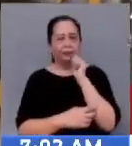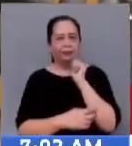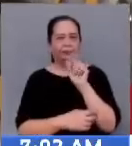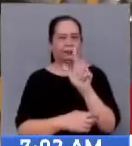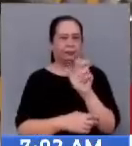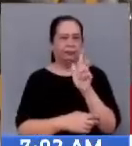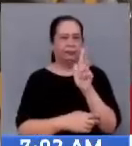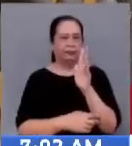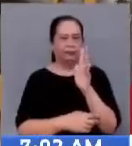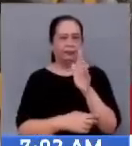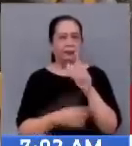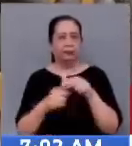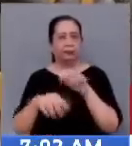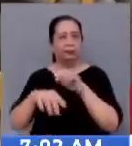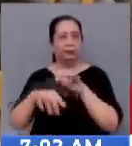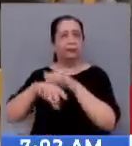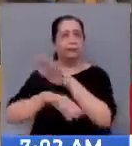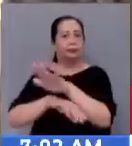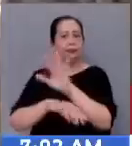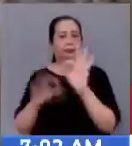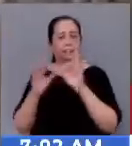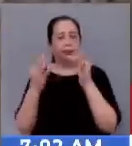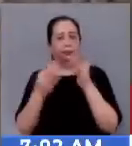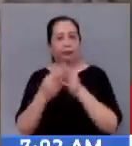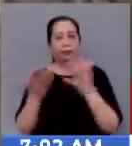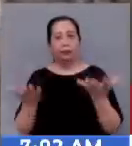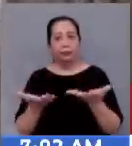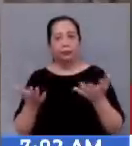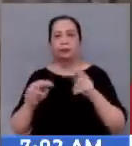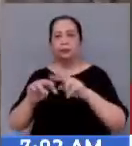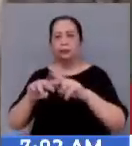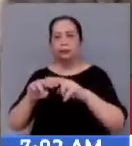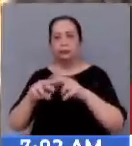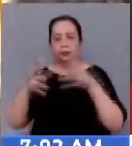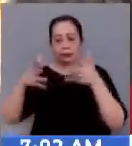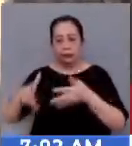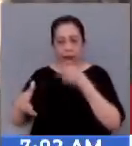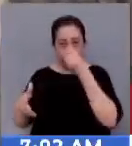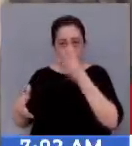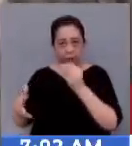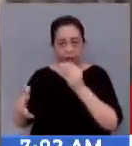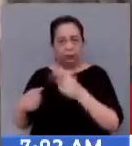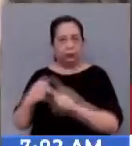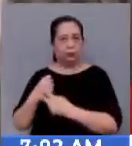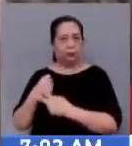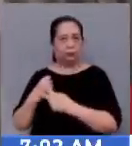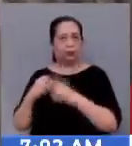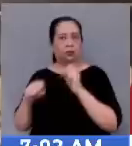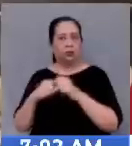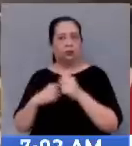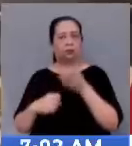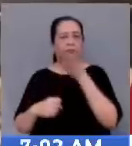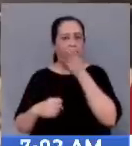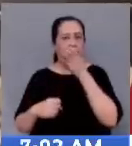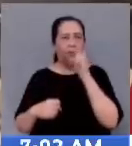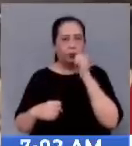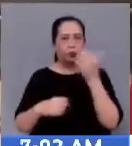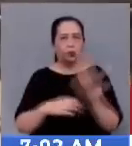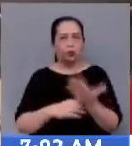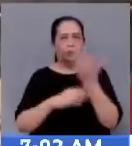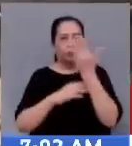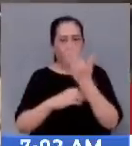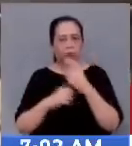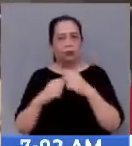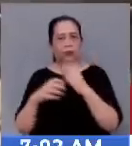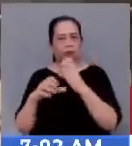ay padadala niya sa kanyang pamilya sa Pangasinan. Ang matitira ay itatabi niya para may maipang-almusal kinabukasan na pagkukuhanan niya ng